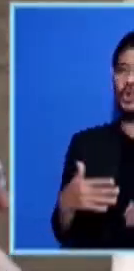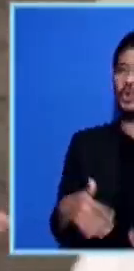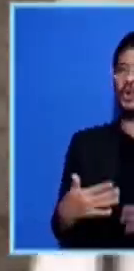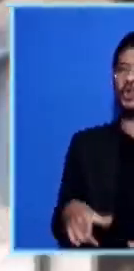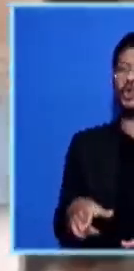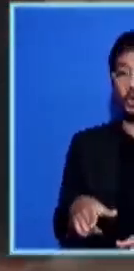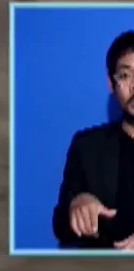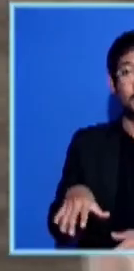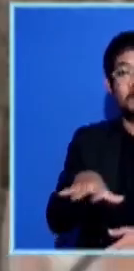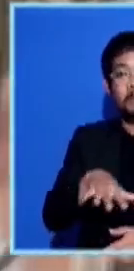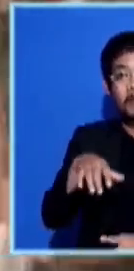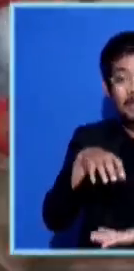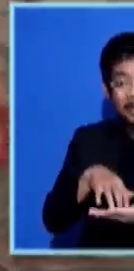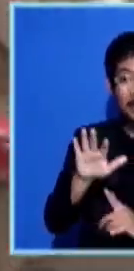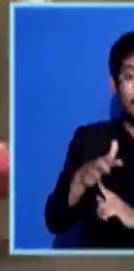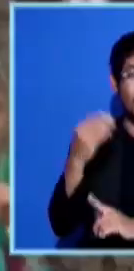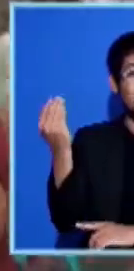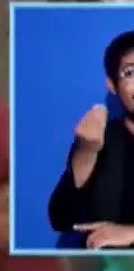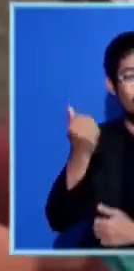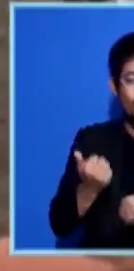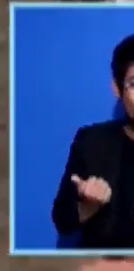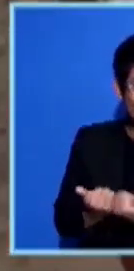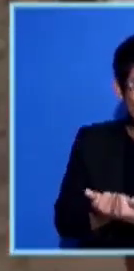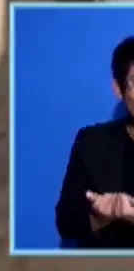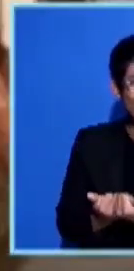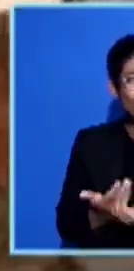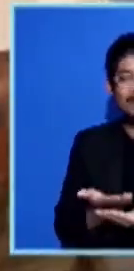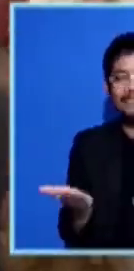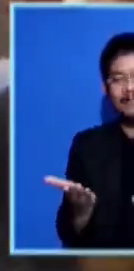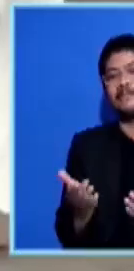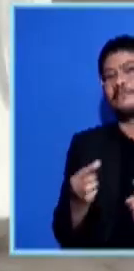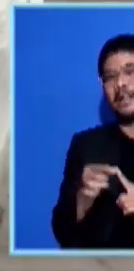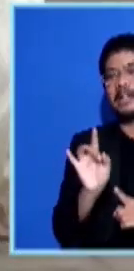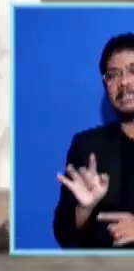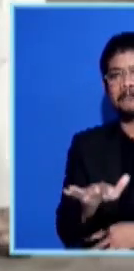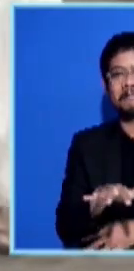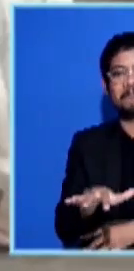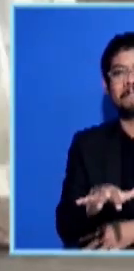pariwisata, khususnya di kawasan wisata Pantai Parang Tritis. Demikian dari Bantul, Margo Laras melaporkan.